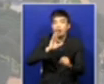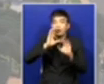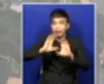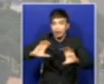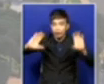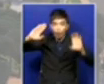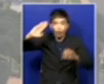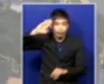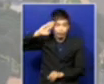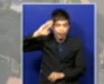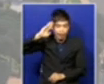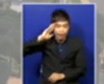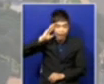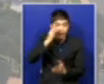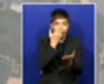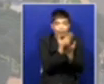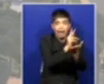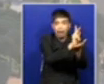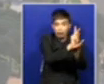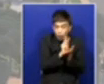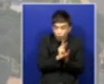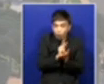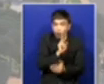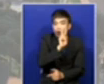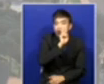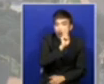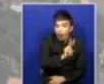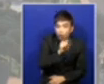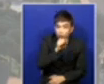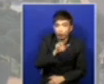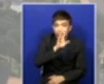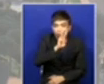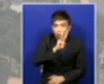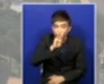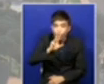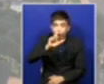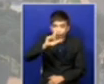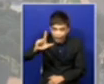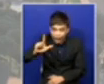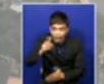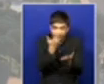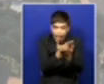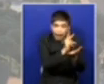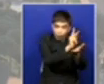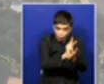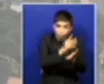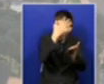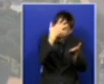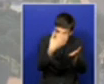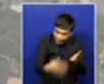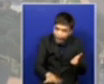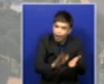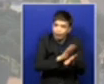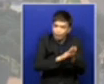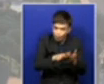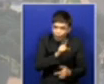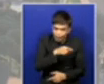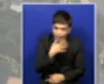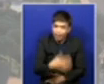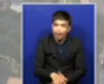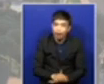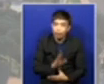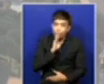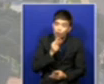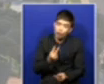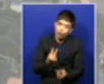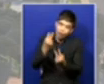ากู้เงินไปแล้วทั้งสิ้น 2.66 ล้านล้านบาทครับหมายความว่าไงครับถ้าย้อนไป6ปีท่าน